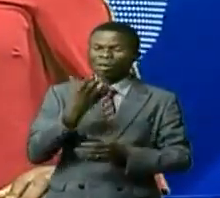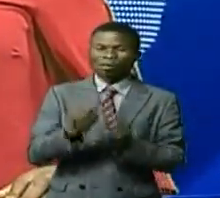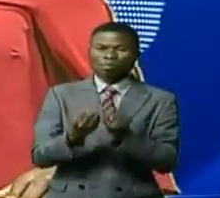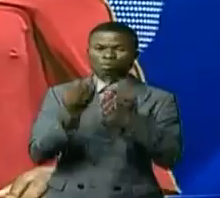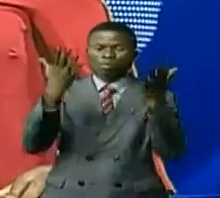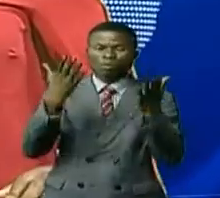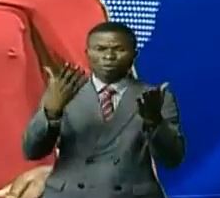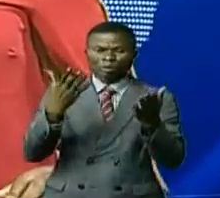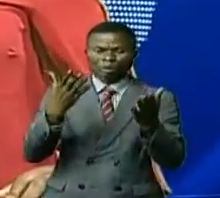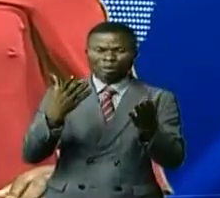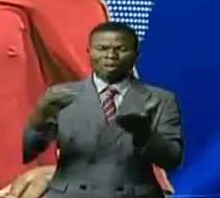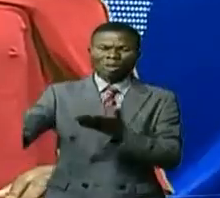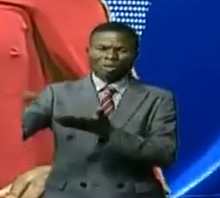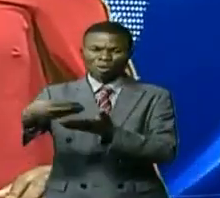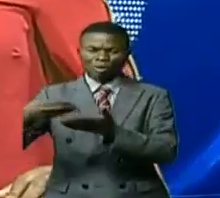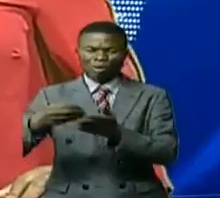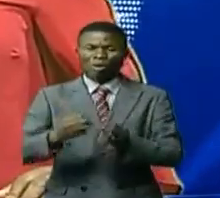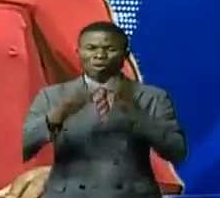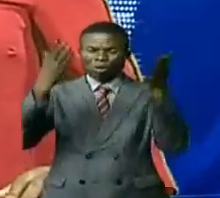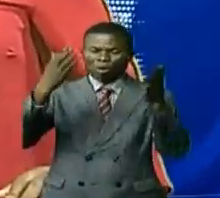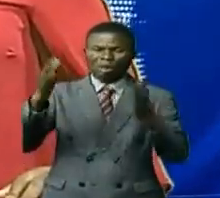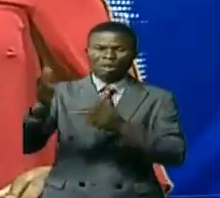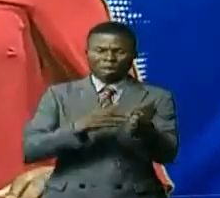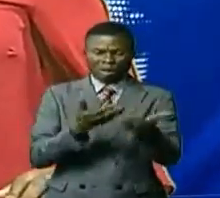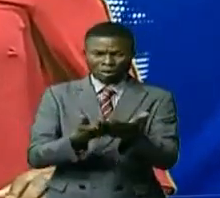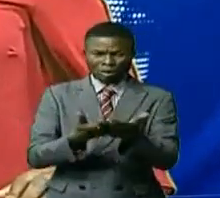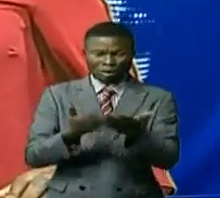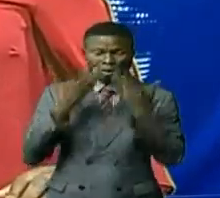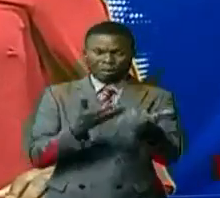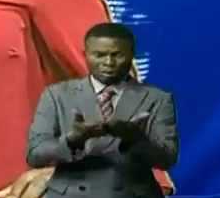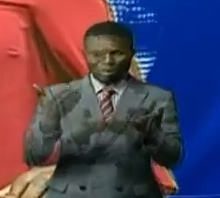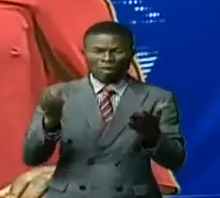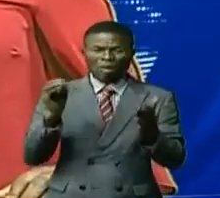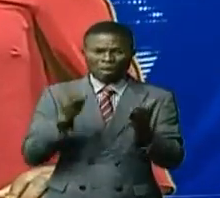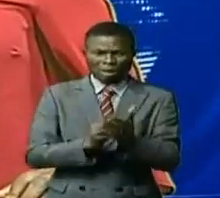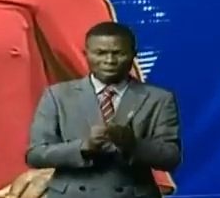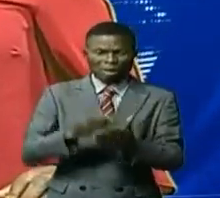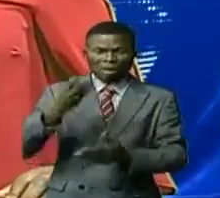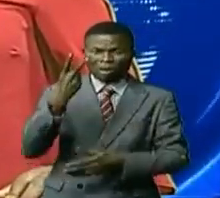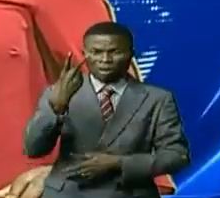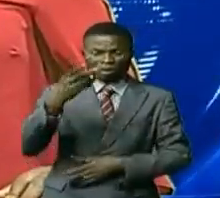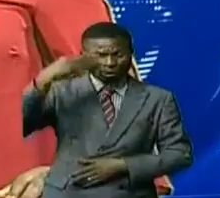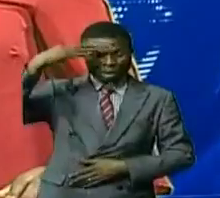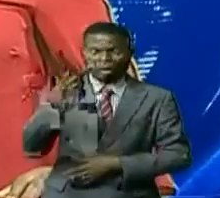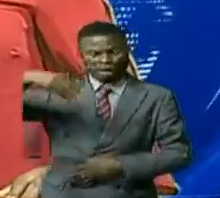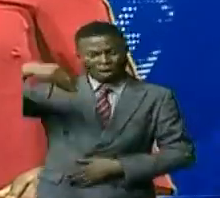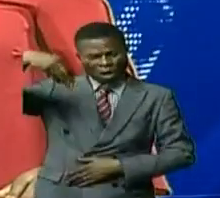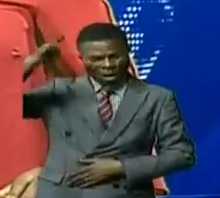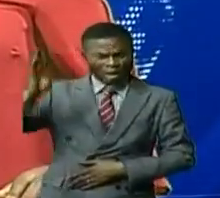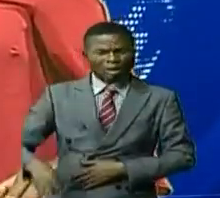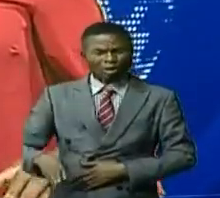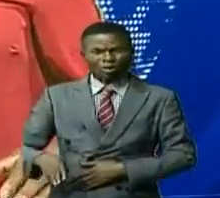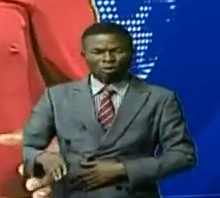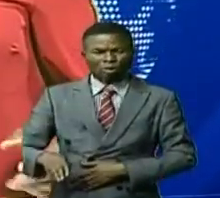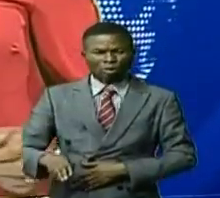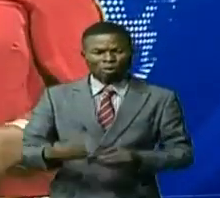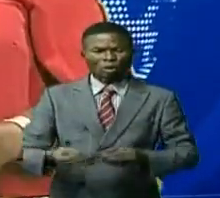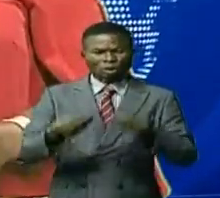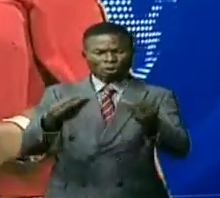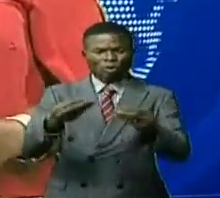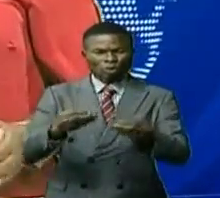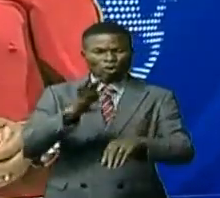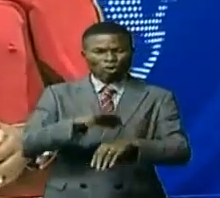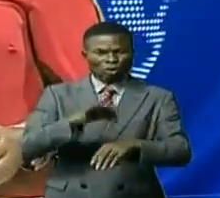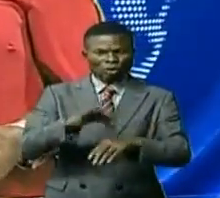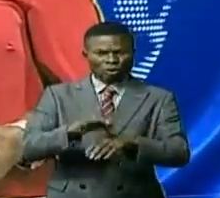stocke naturellement le gaz à effet de serre, voilà de nous. Des experts environnementaux se donnent encore une occasion